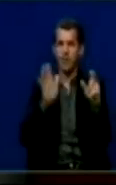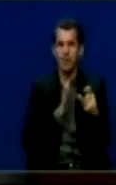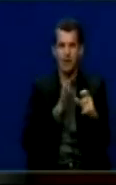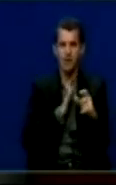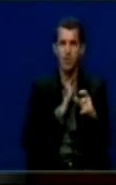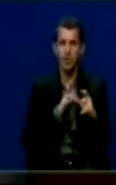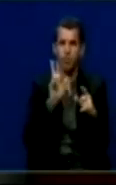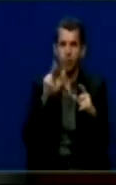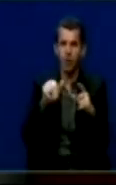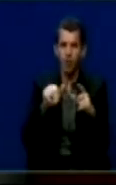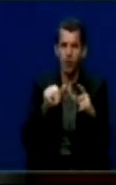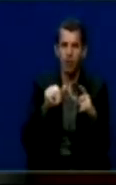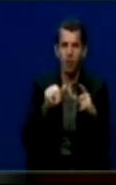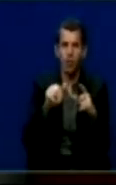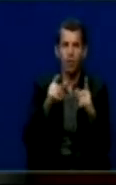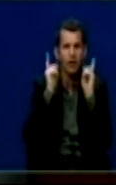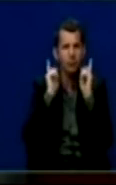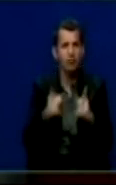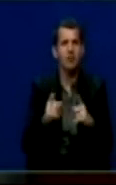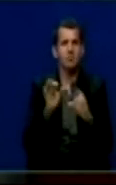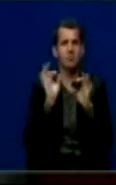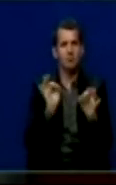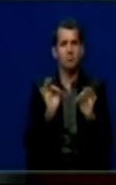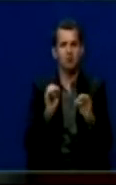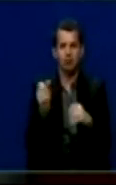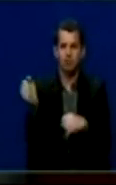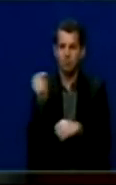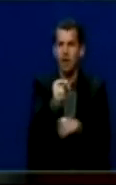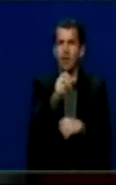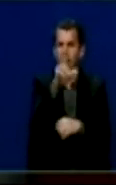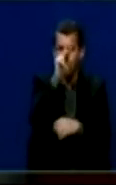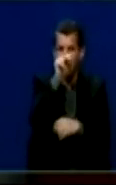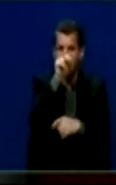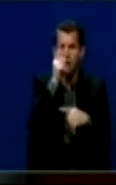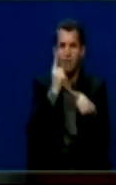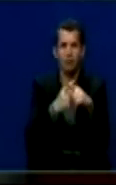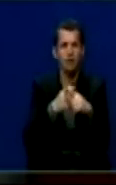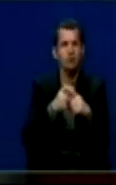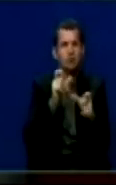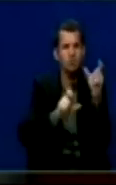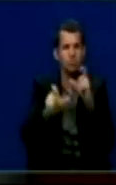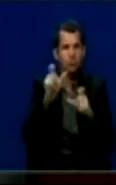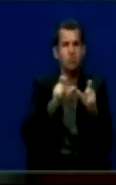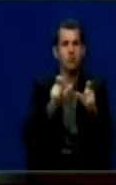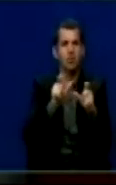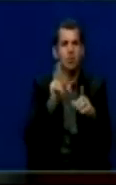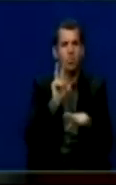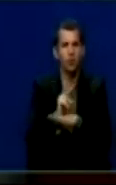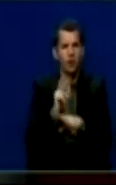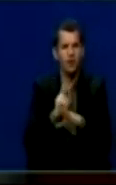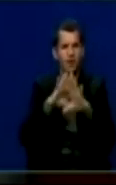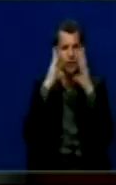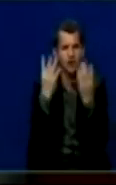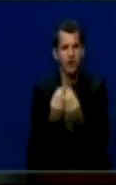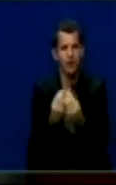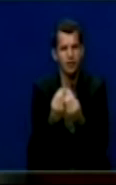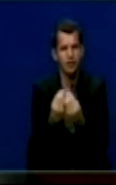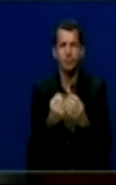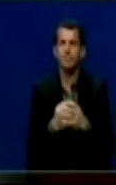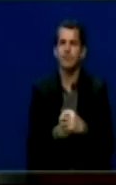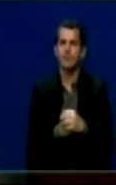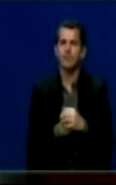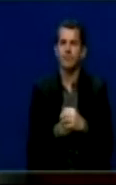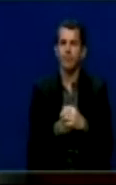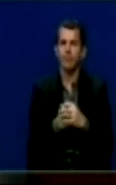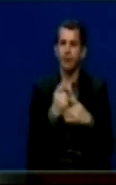sigurinë e nxënësve, duhet të sigurohet prania e organeve të rendit dhe do të merren masa shtesë për të parandaluar situatat e padëshiruara. Si